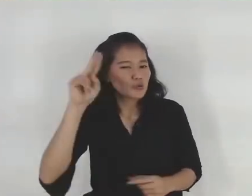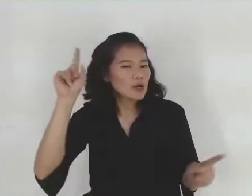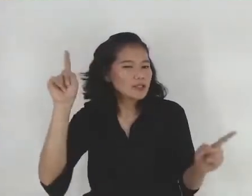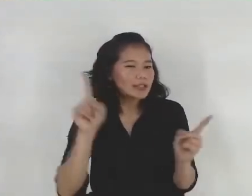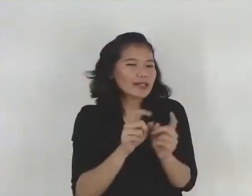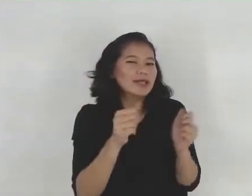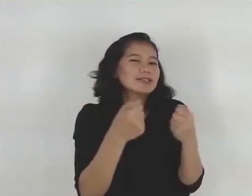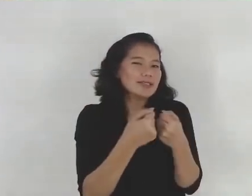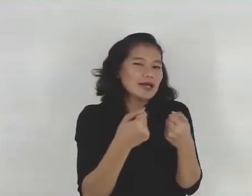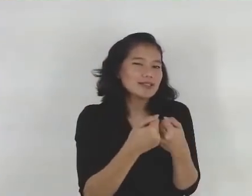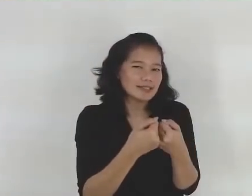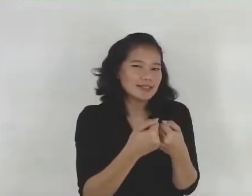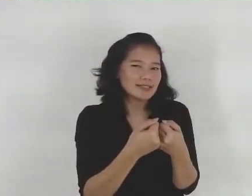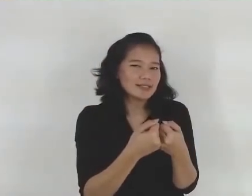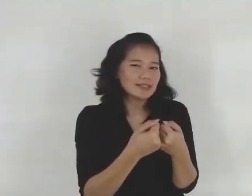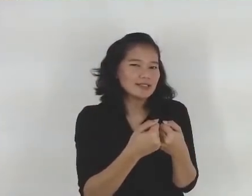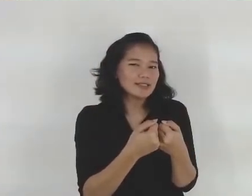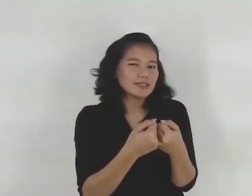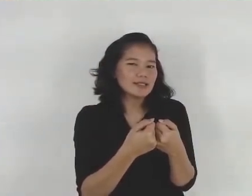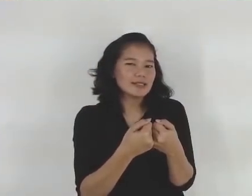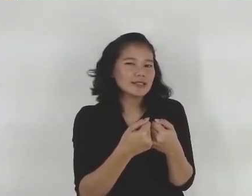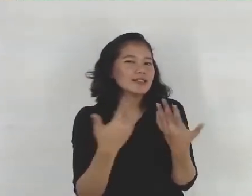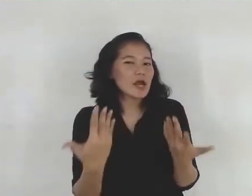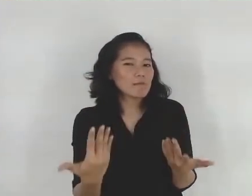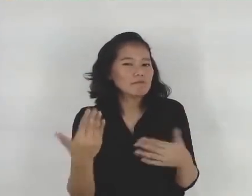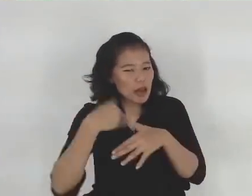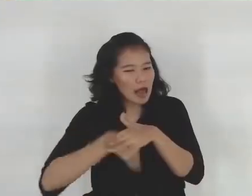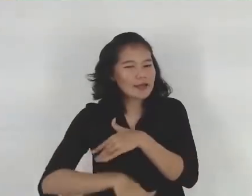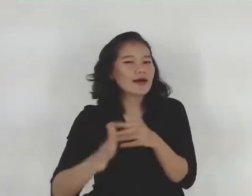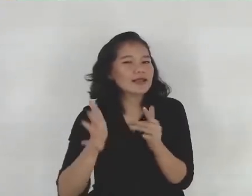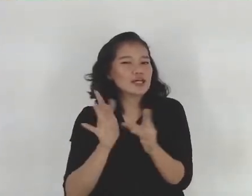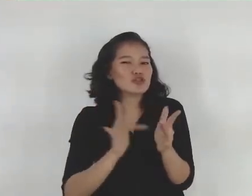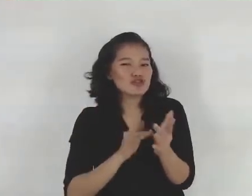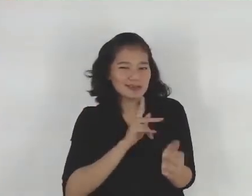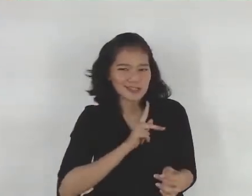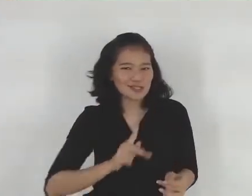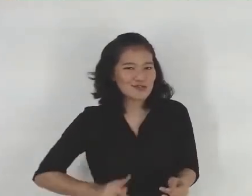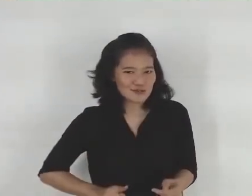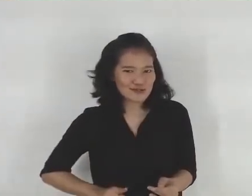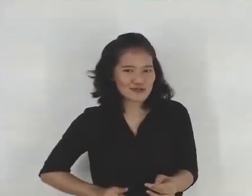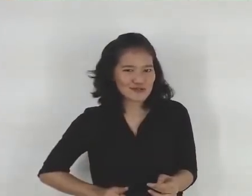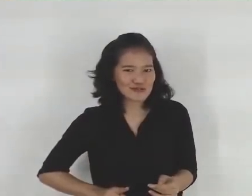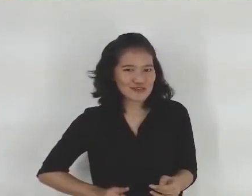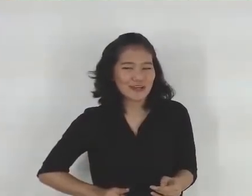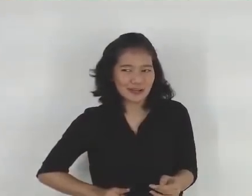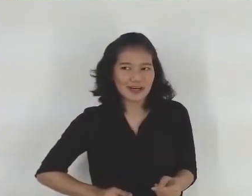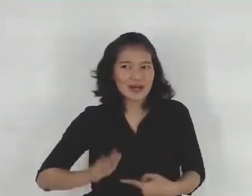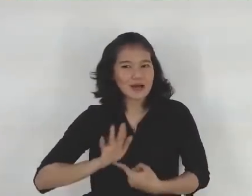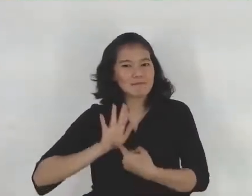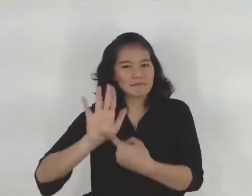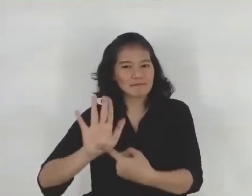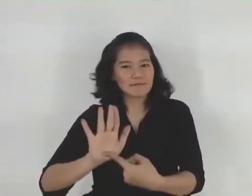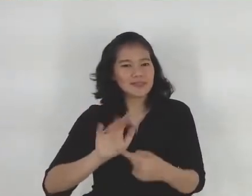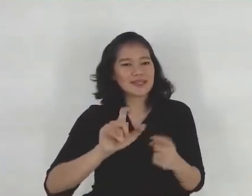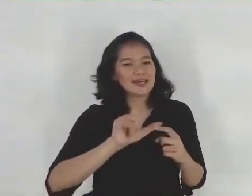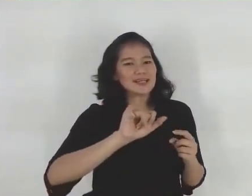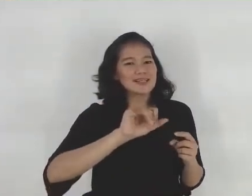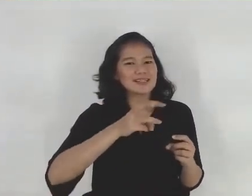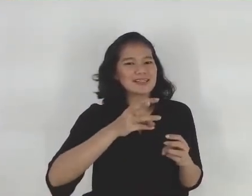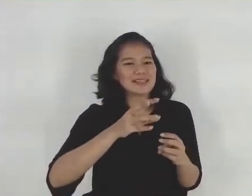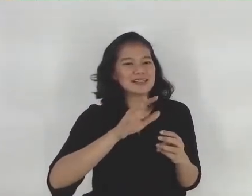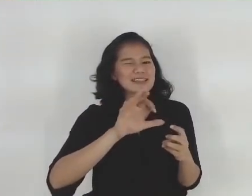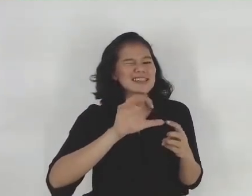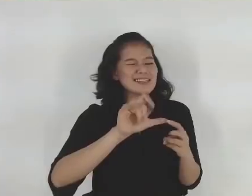kedatangan Tuhan dalam diri Mesias yaitu Yesus Kristus yang sudah disaksikan Simon di bait